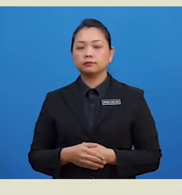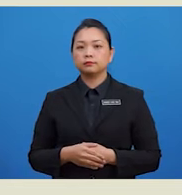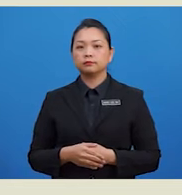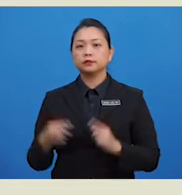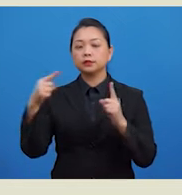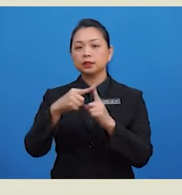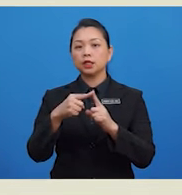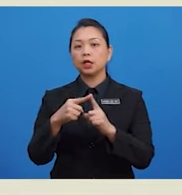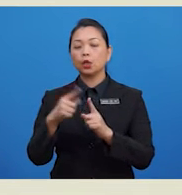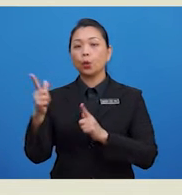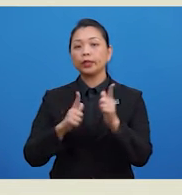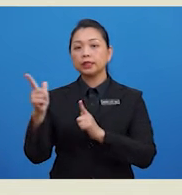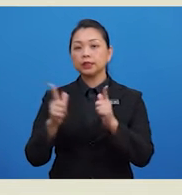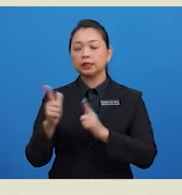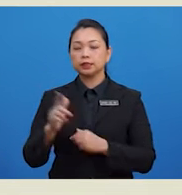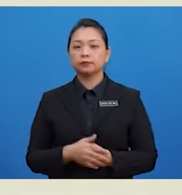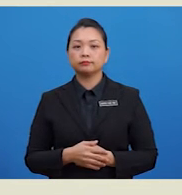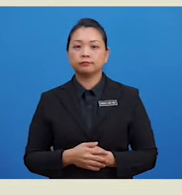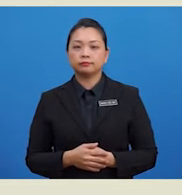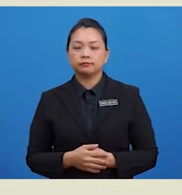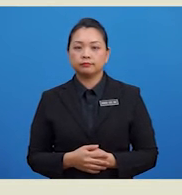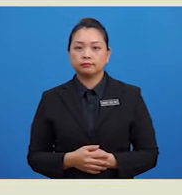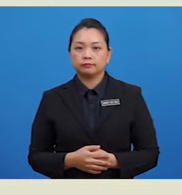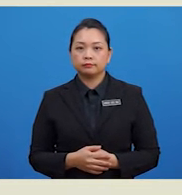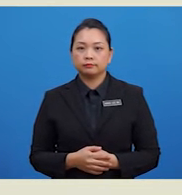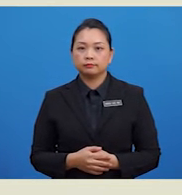dihantar ke pusat tetasan.